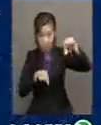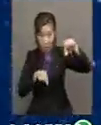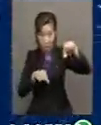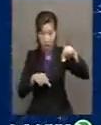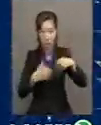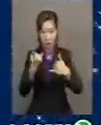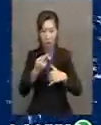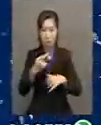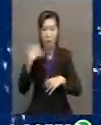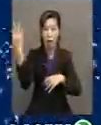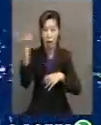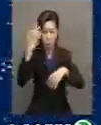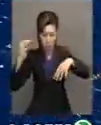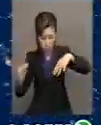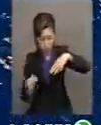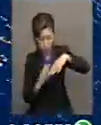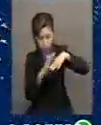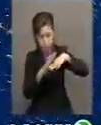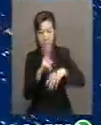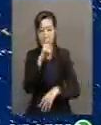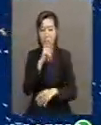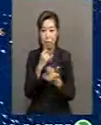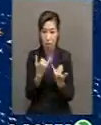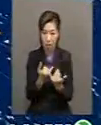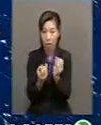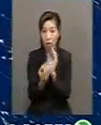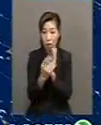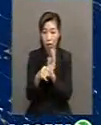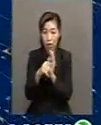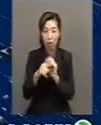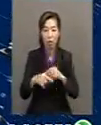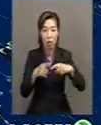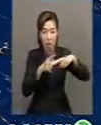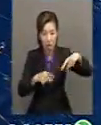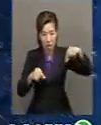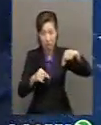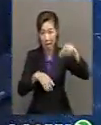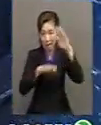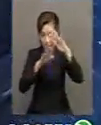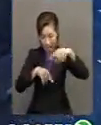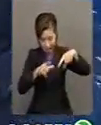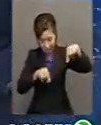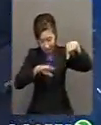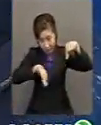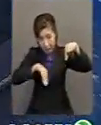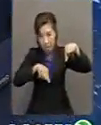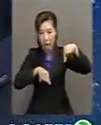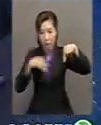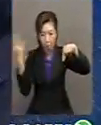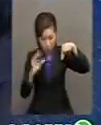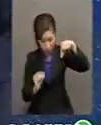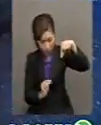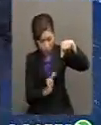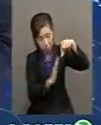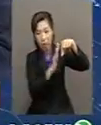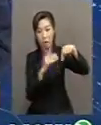งของวันอาทิตย์นี้นะครับคาดว่าจะกินพื้นที่บริเวณของพื้นที่ทางด้านตอนใต้ของญี่ปุ่นและขึ้นไปบริเวณของทางด้านตอนกลางของญี่